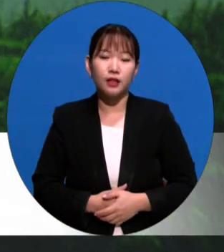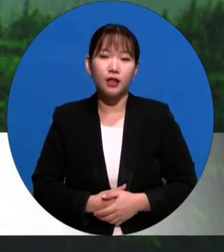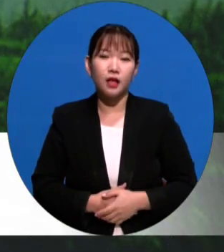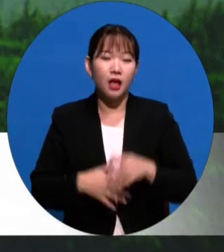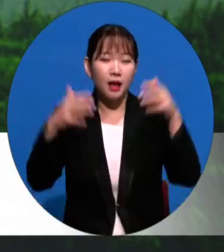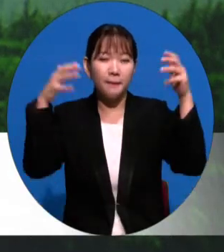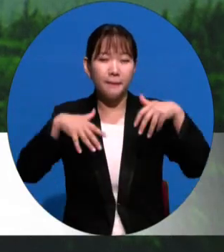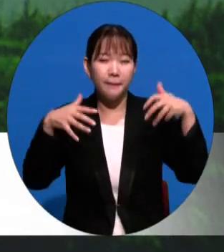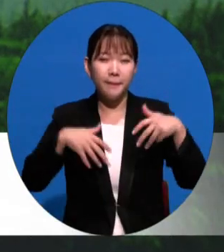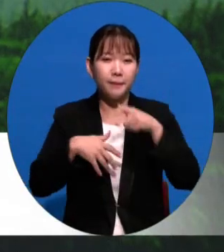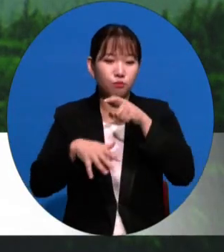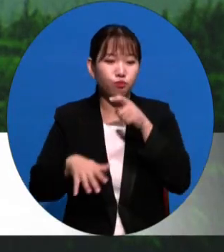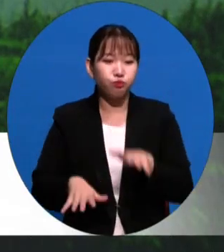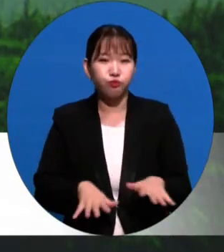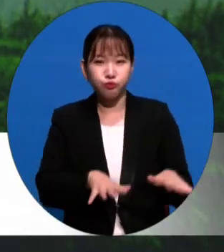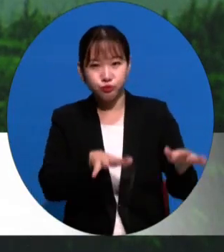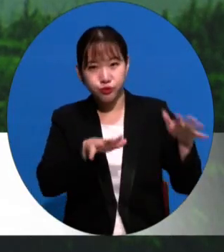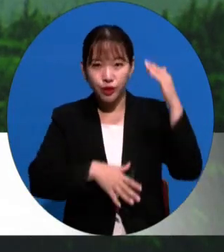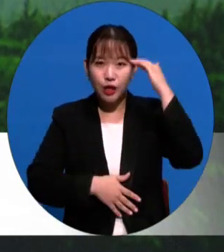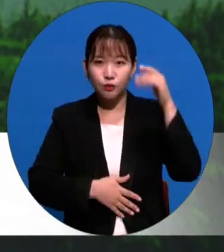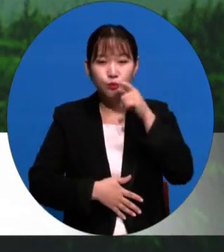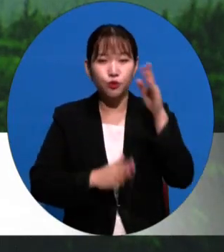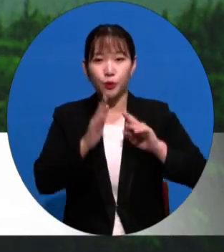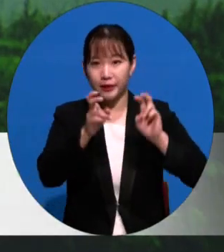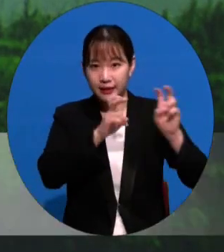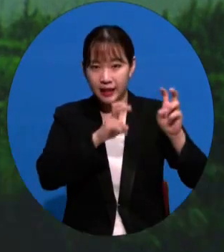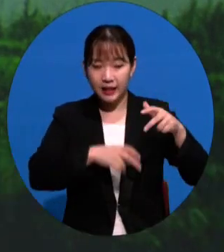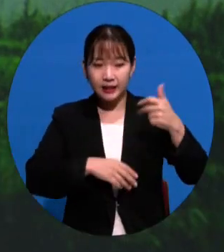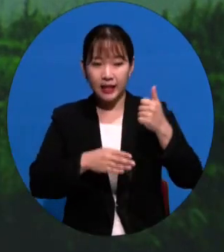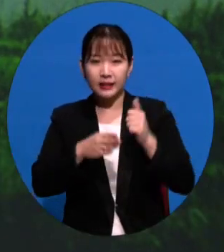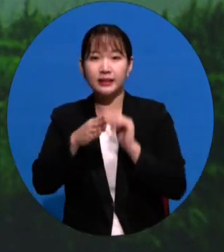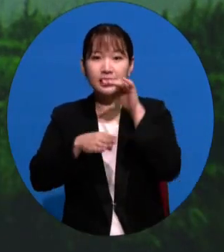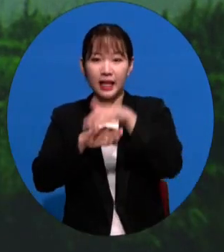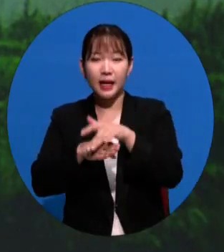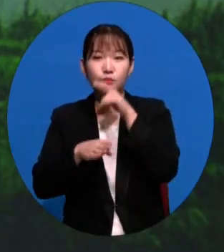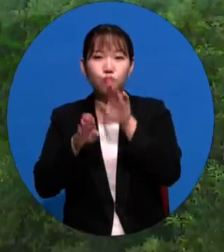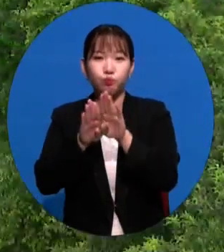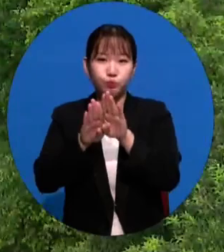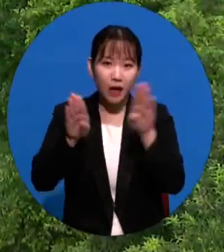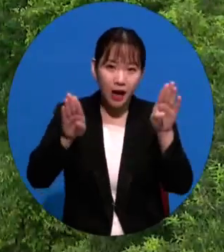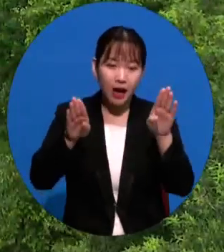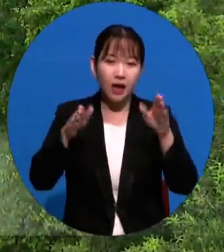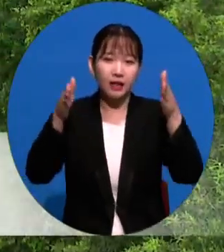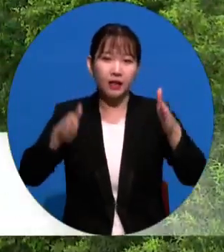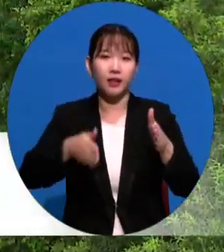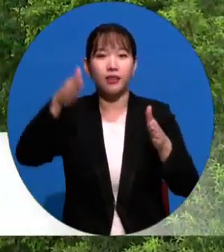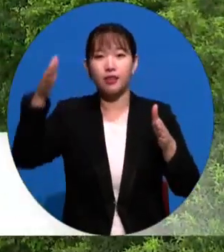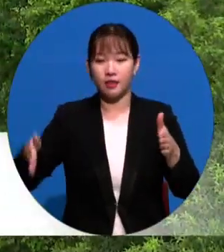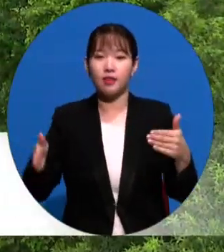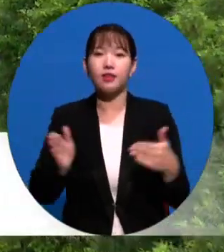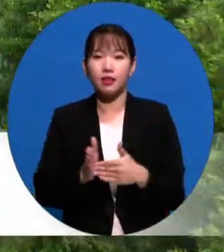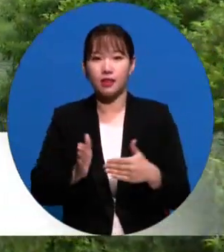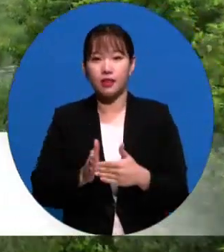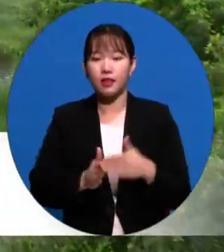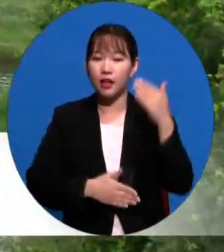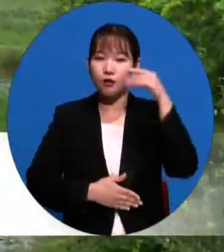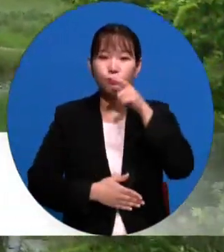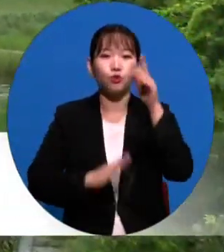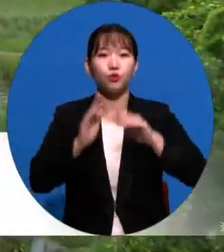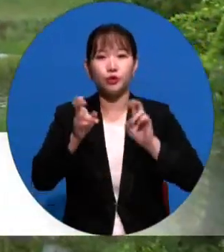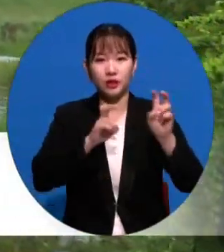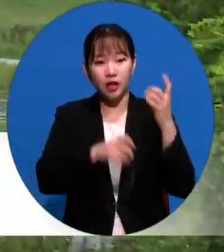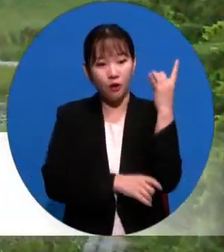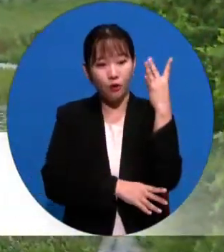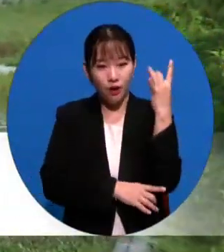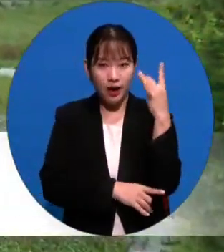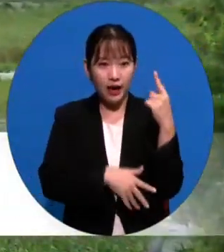계속된 폭우로 수위가 높아지면서 한국수자원공사가 장흥댐 수문 방류 기간을 늘렸습니다. 한국수자원공사는